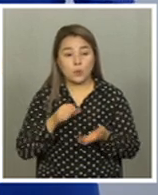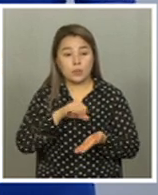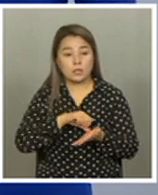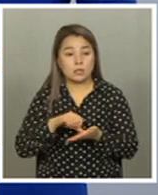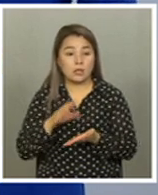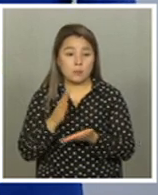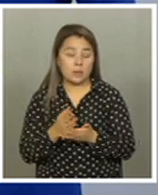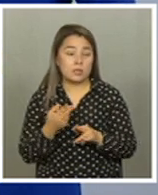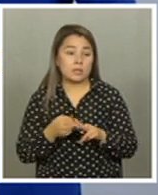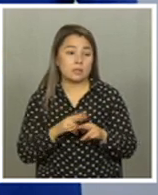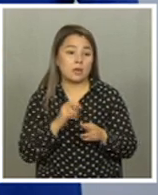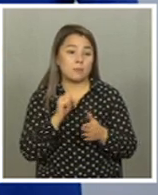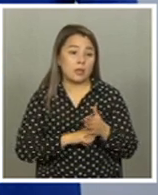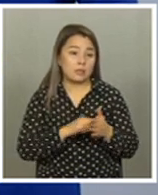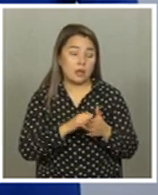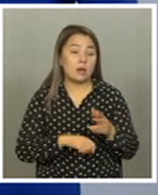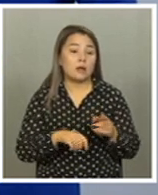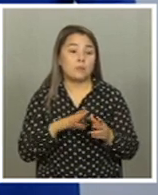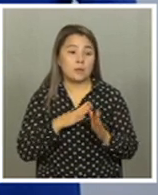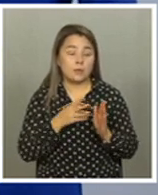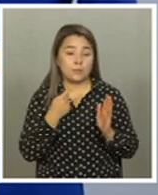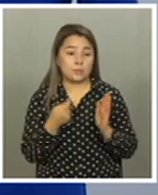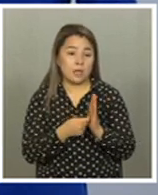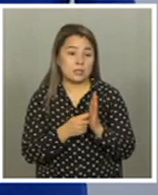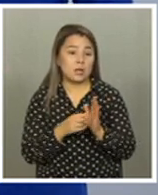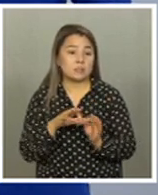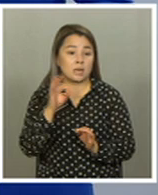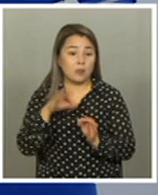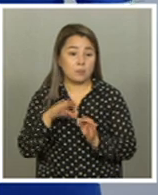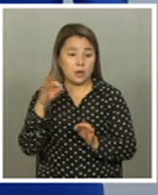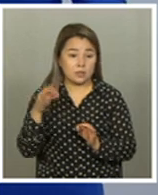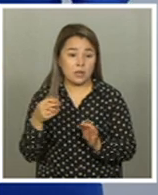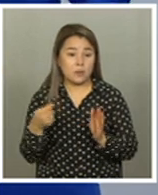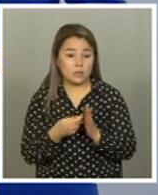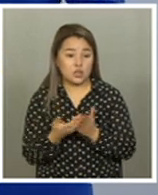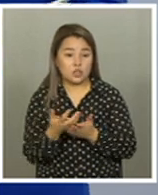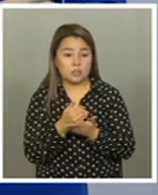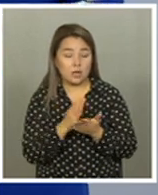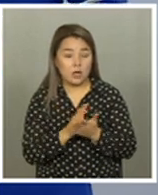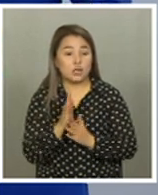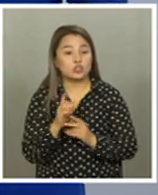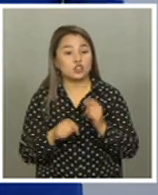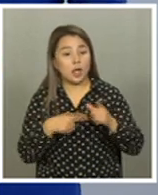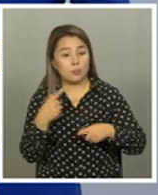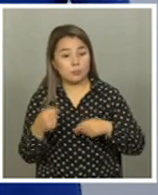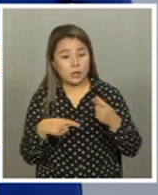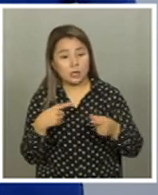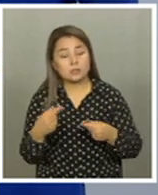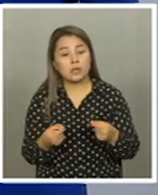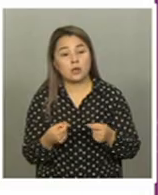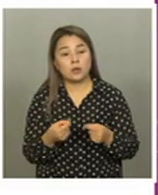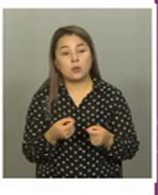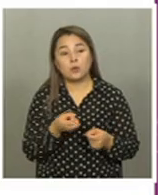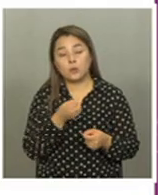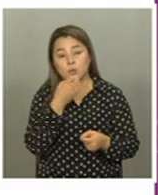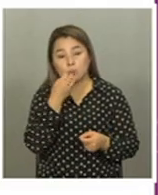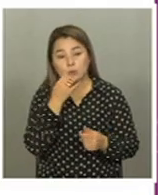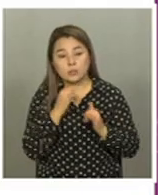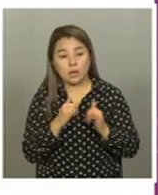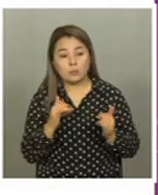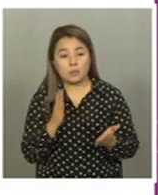Себебі сабақта қоректік заттар жиналып, сол арқылы жапырақтары, гүлдері дамиды.